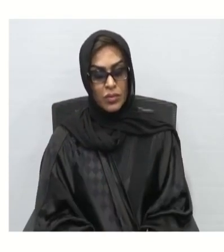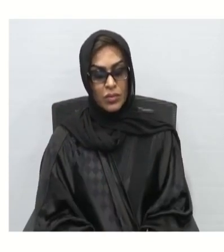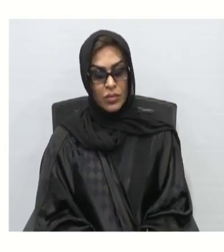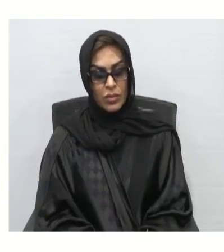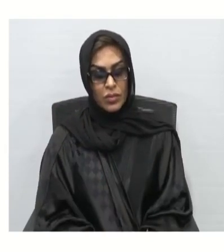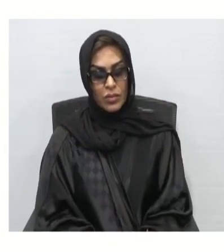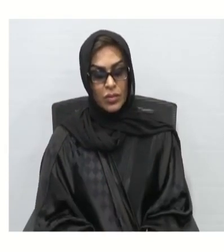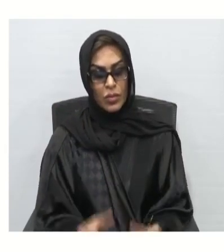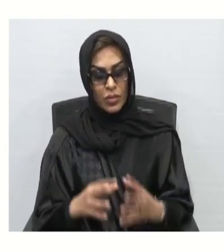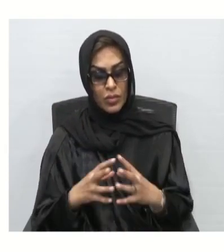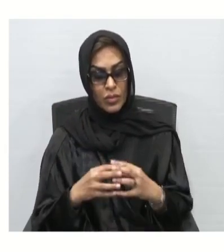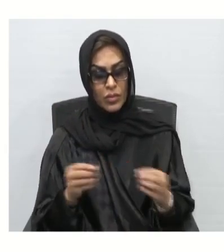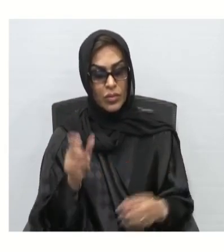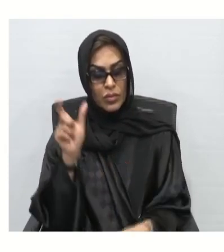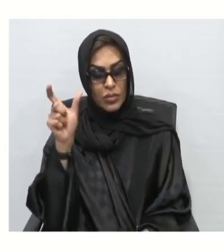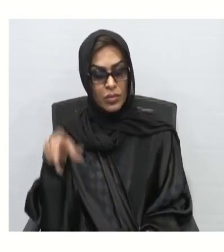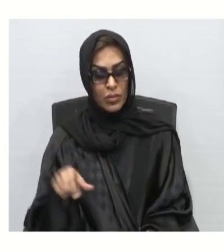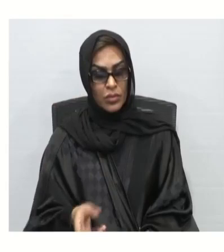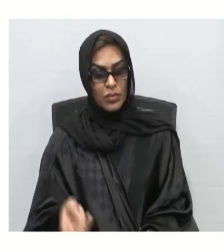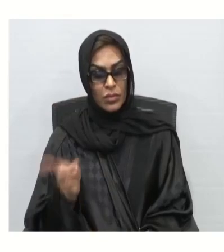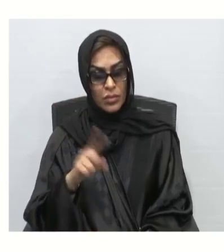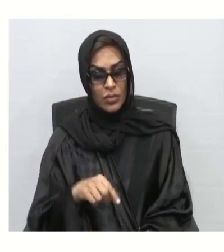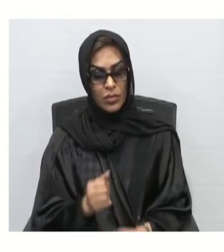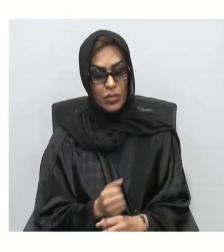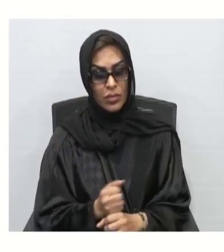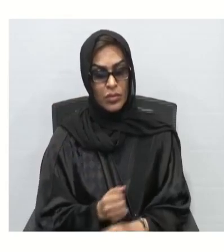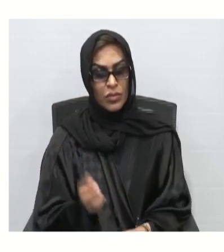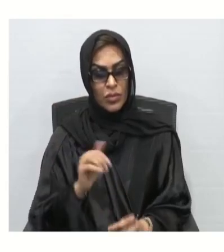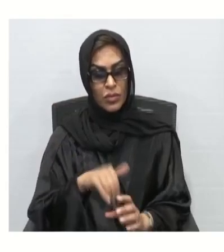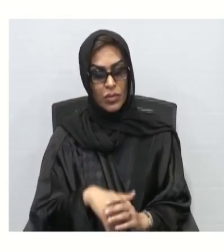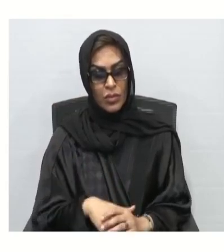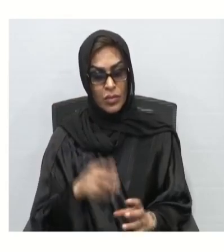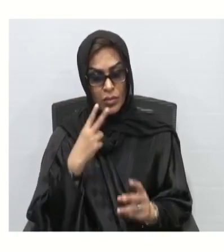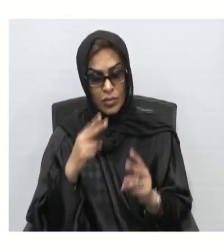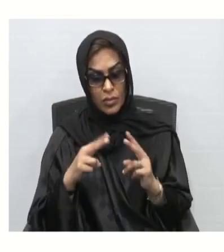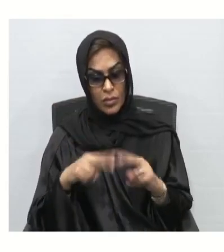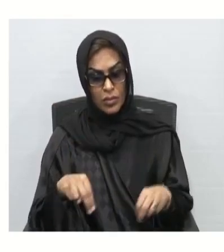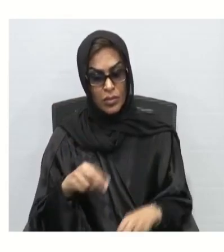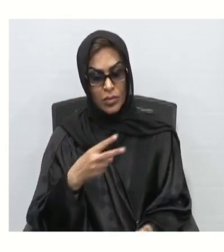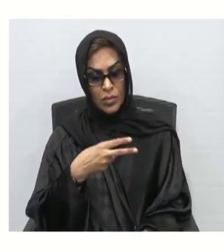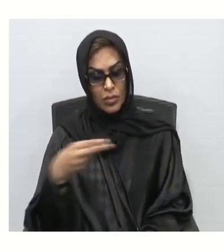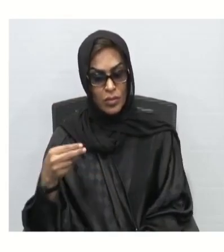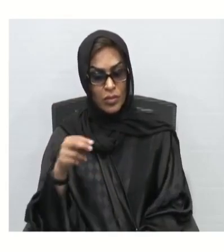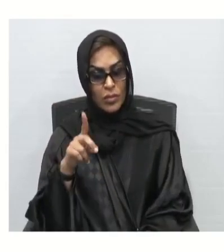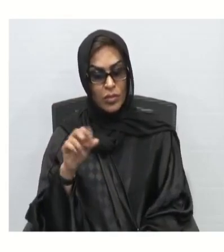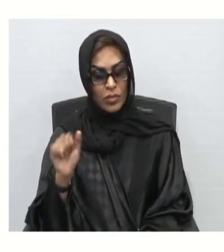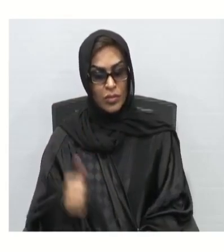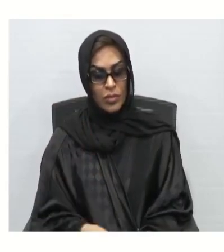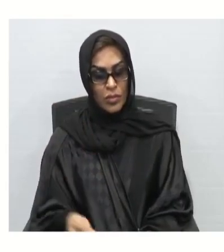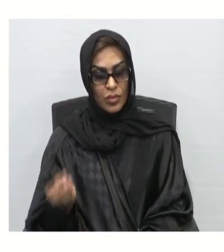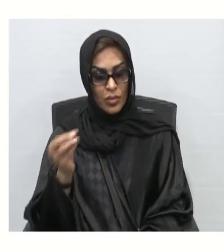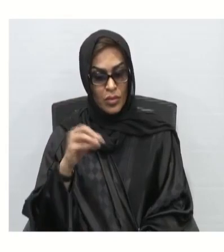بالتفصيل ويقوم المستهلك بعد اتمام عمليه التسجيل او قبلها بالبحث عن المنتج